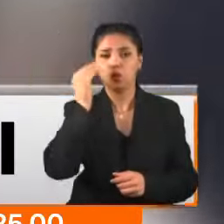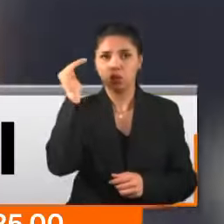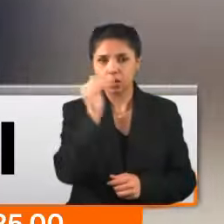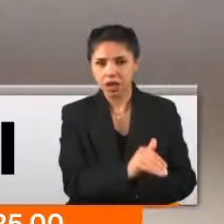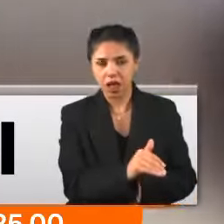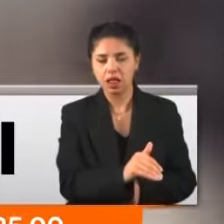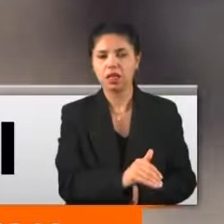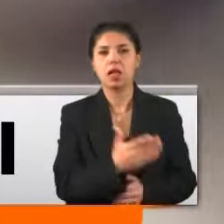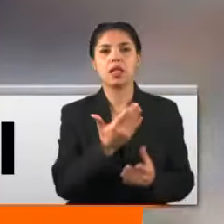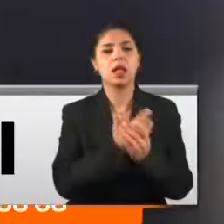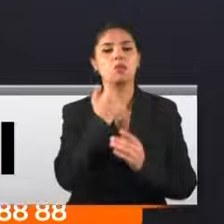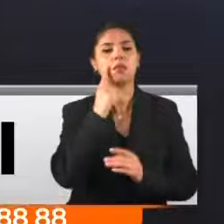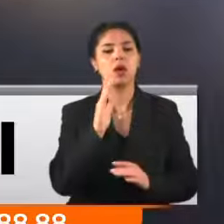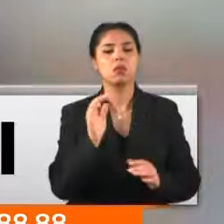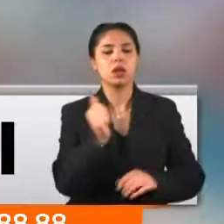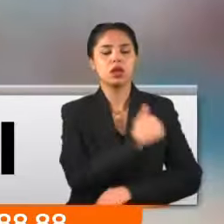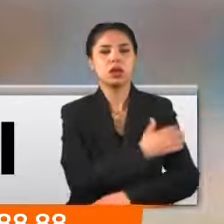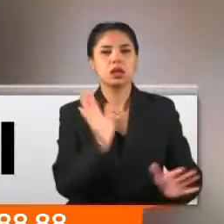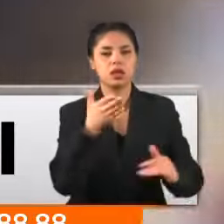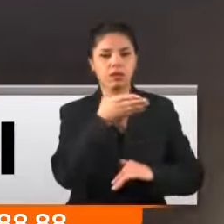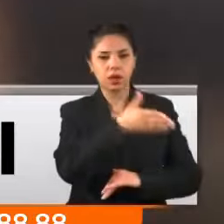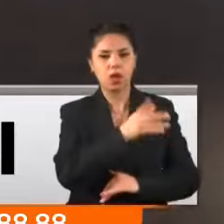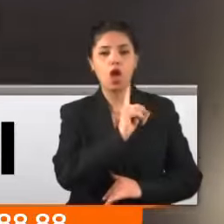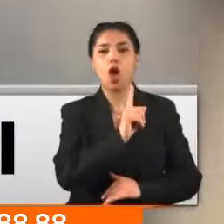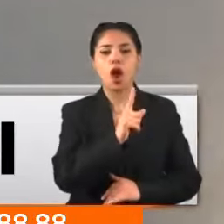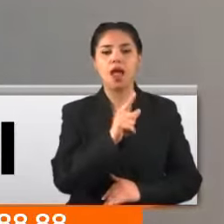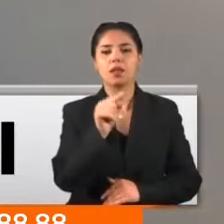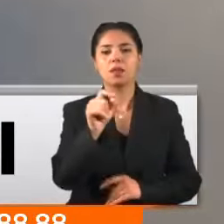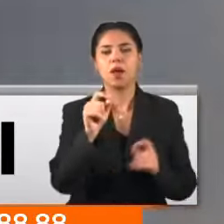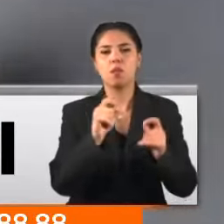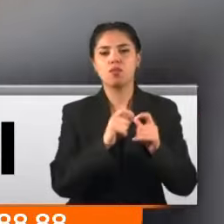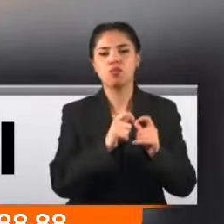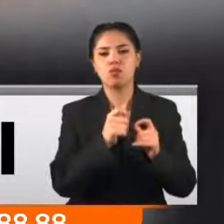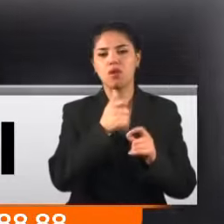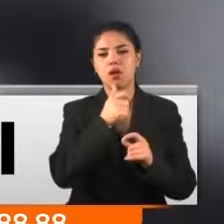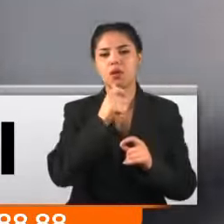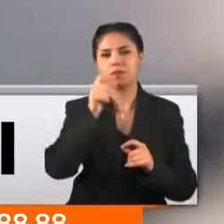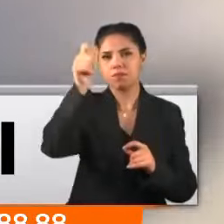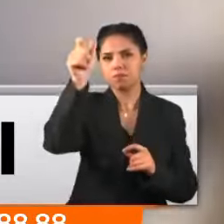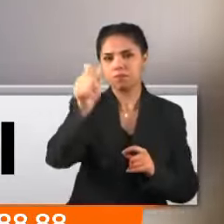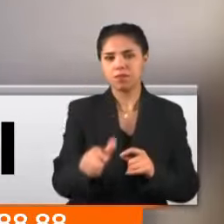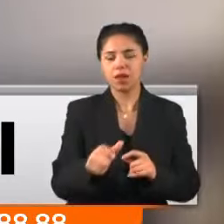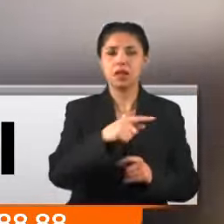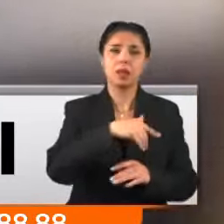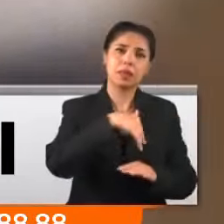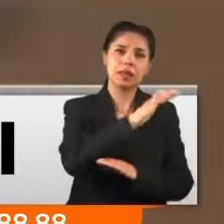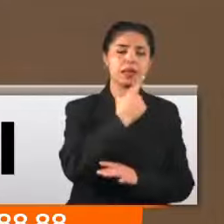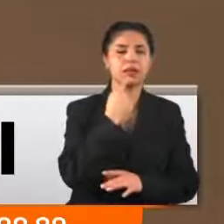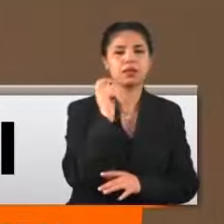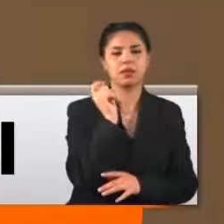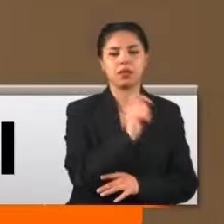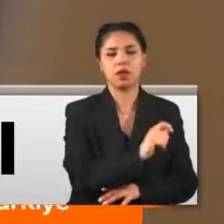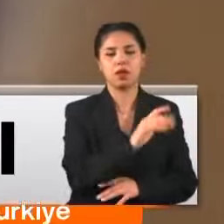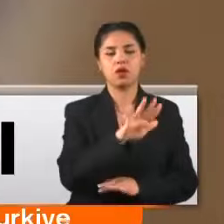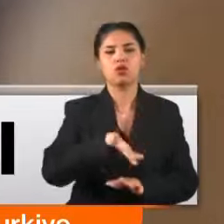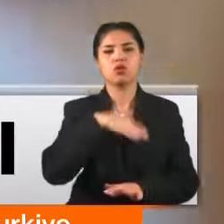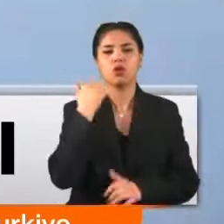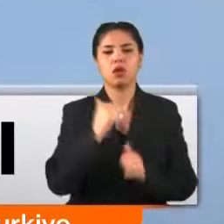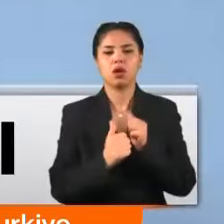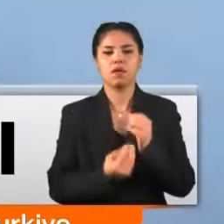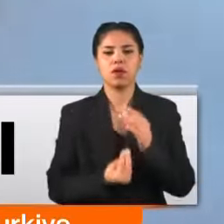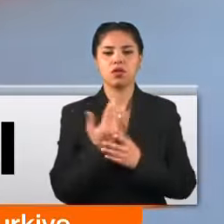saatini aldırmaksızın sınıfa girdi. Sınıf öğretmeni Burak Laçin ise sınıfı basan veliden dışarı çıkmasını istedi. İşte ne olduysa